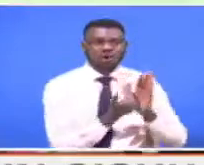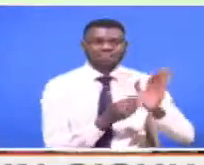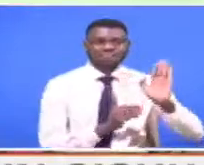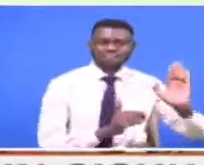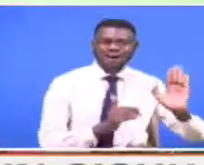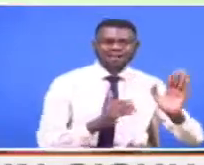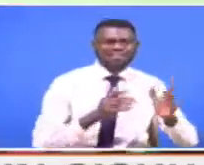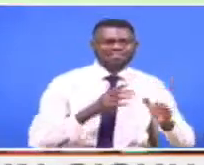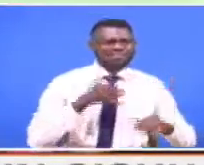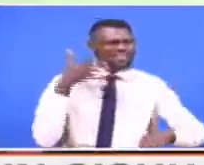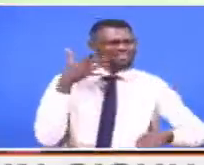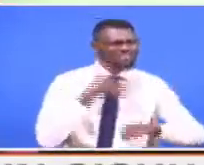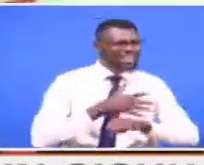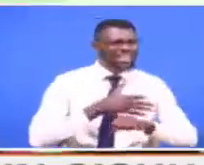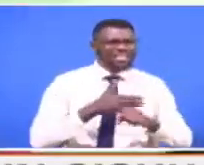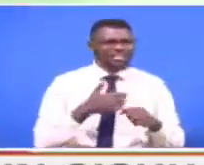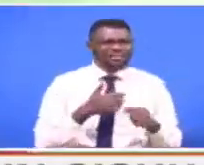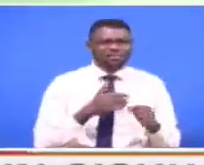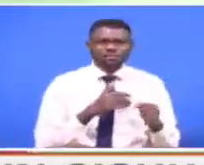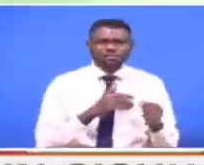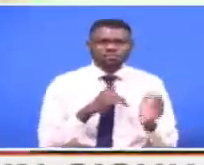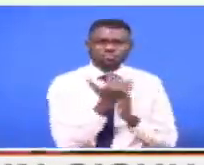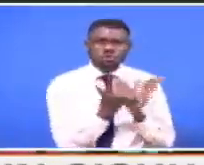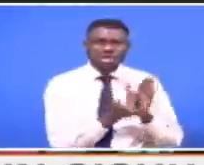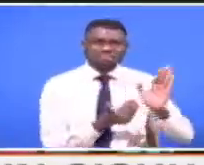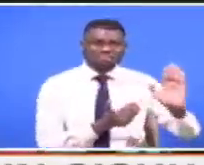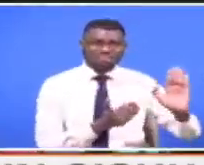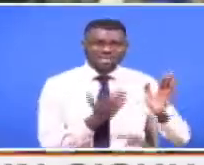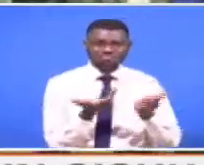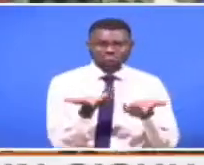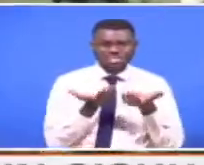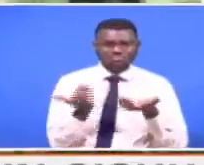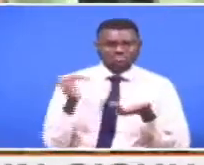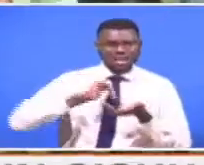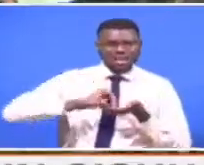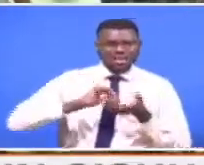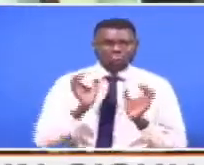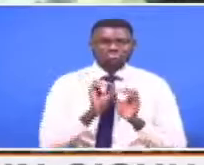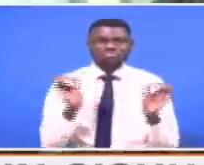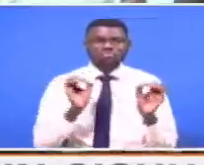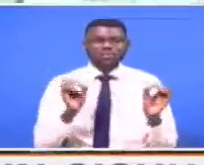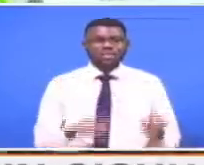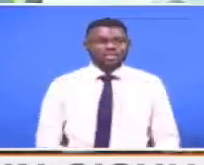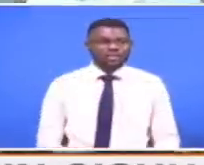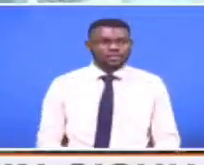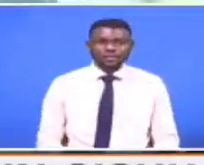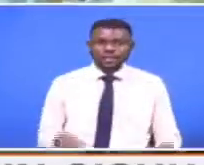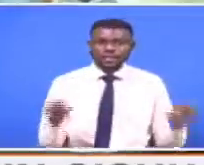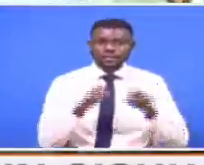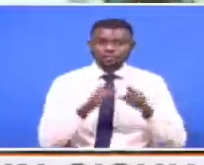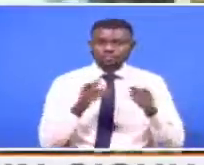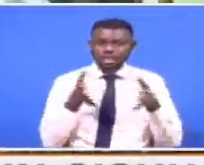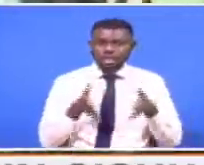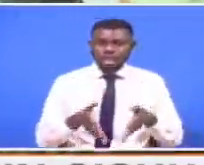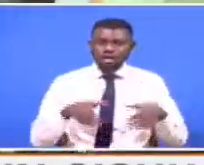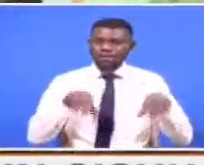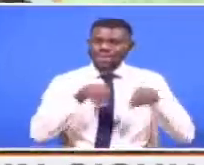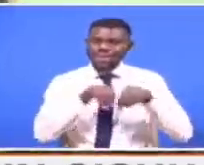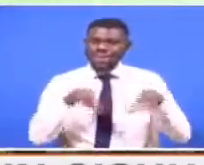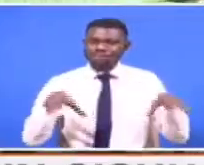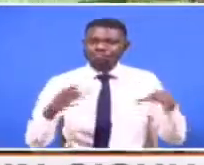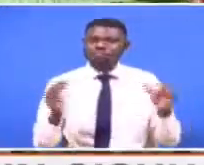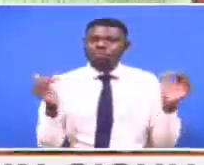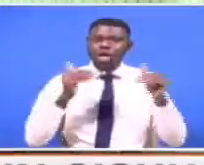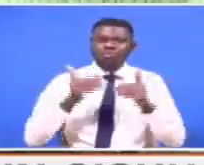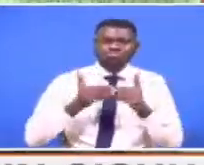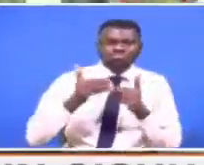scam. We don't need the program anymore. And for that, you won't continue with the devolution conference